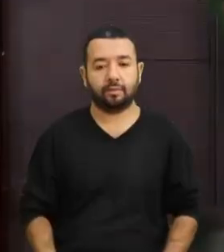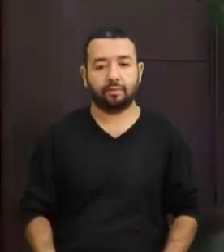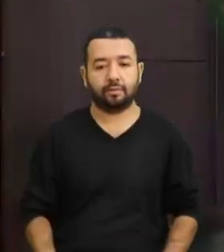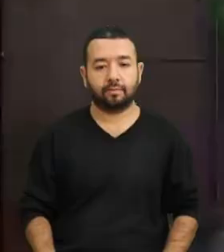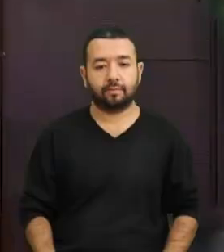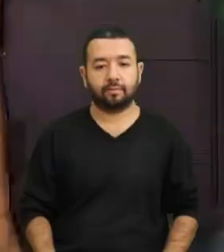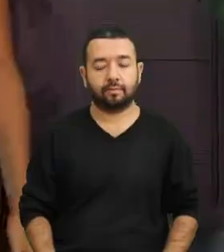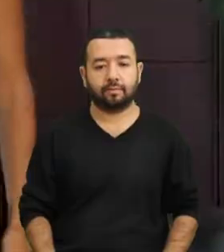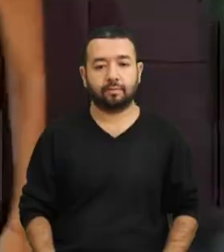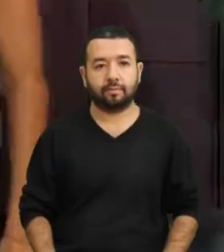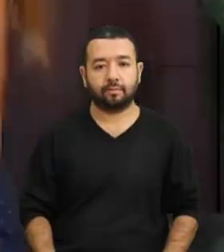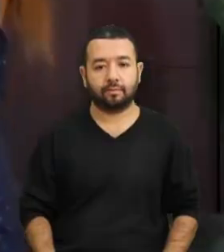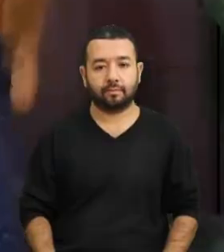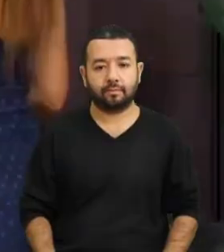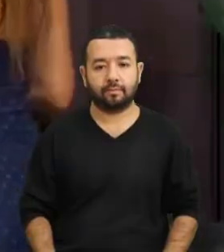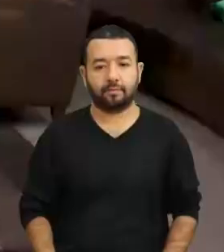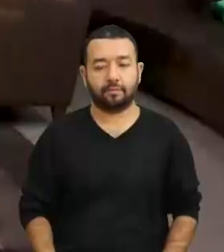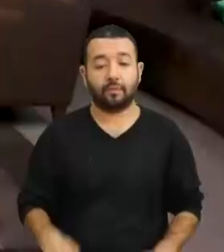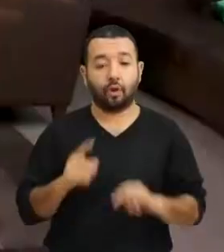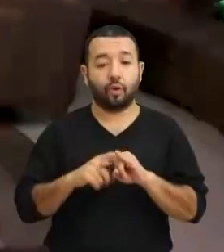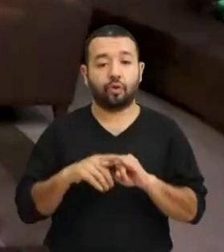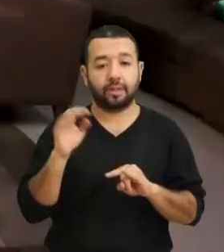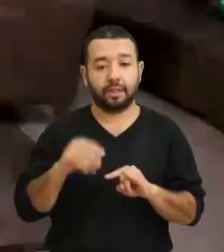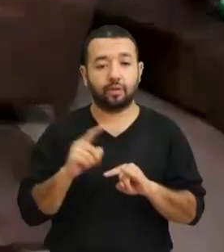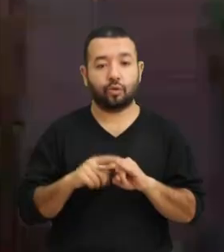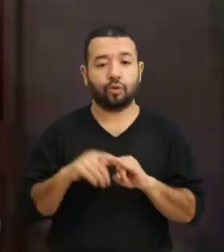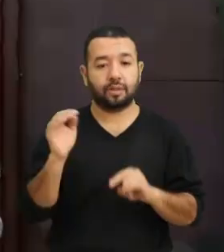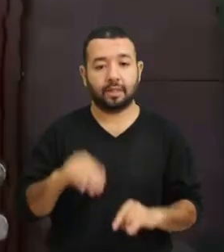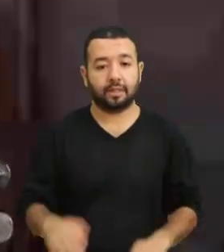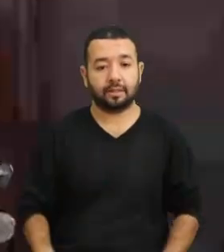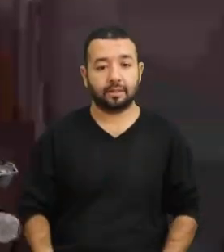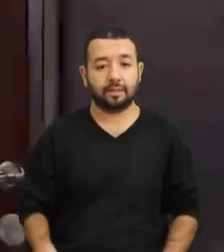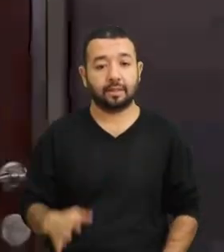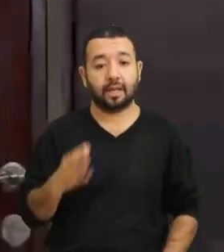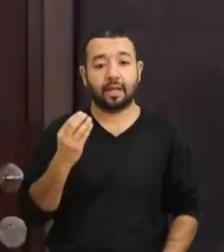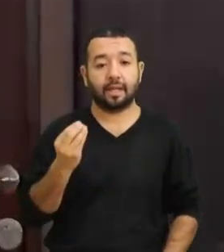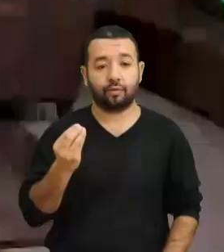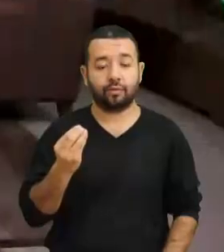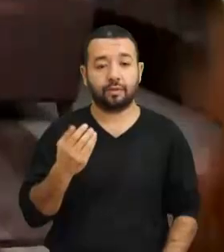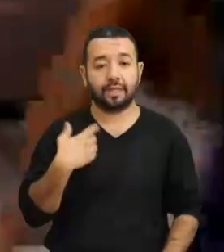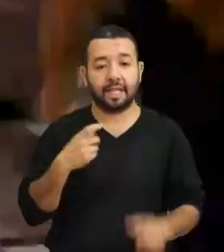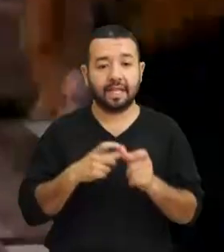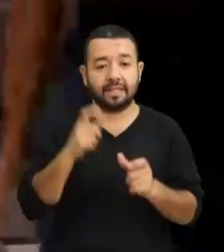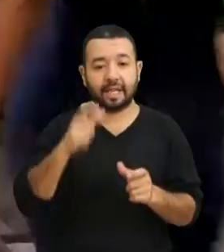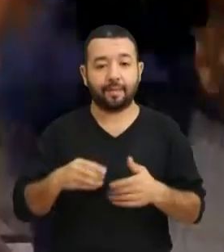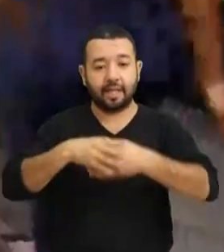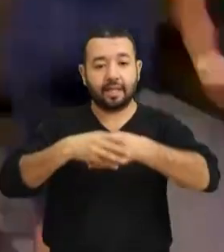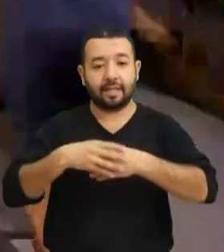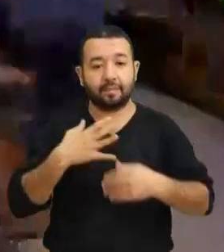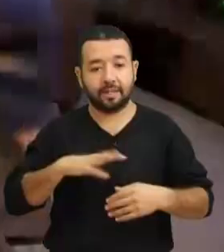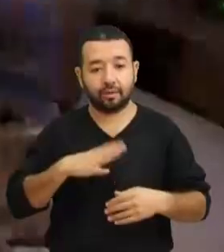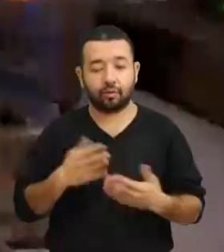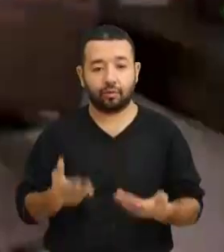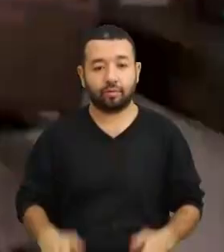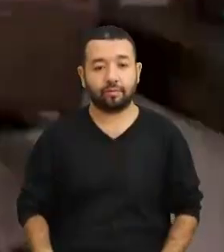Cavidan Sarp'ın ofisine girdi. Hoş geldiniz, hoş geldiniz. Ay ne kadar zamandır Sarp sizinle tanıştırmak istiyordu beni.